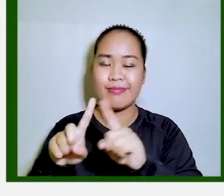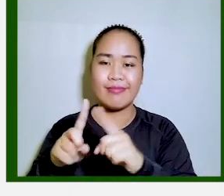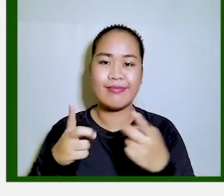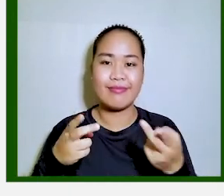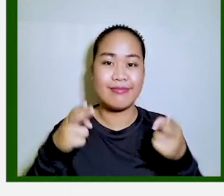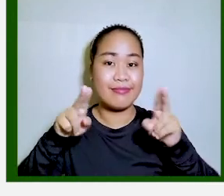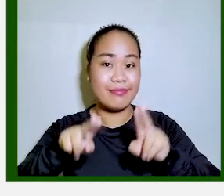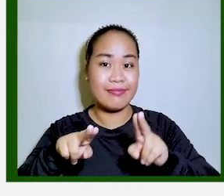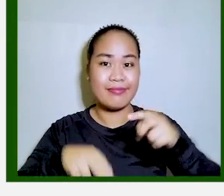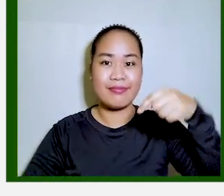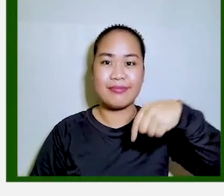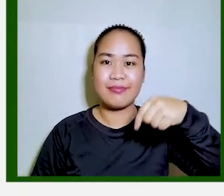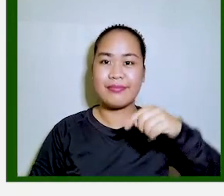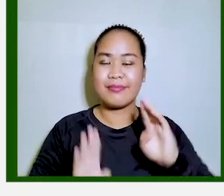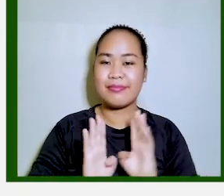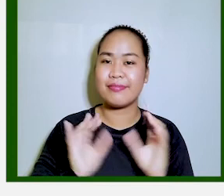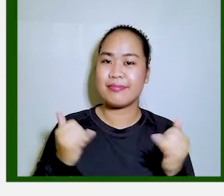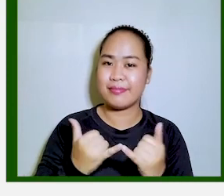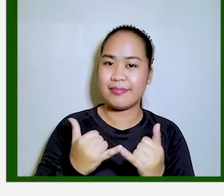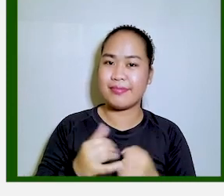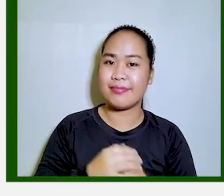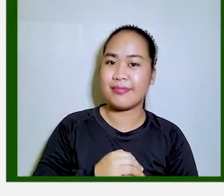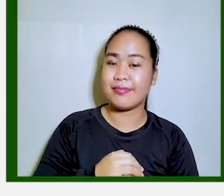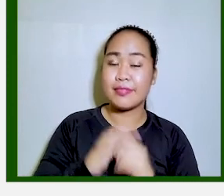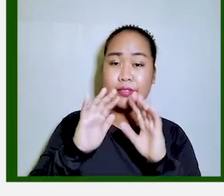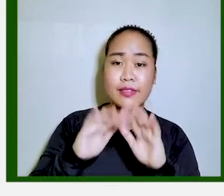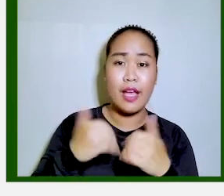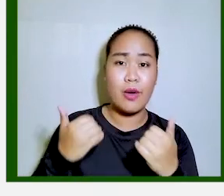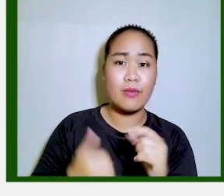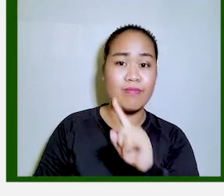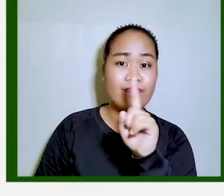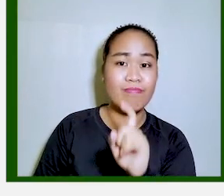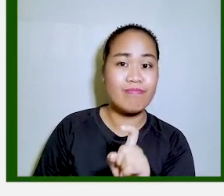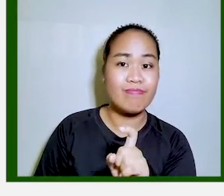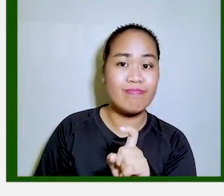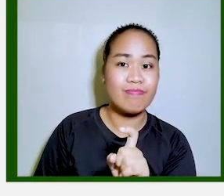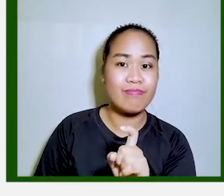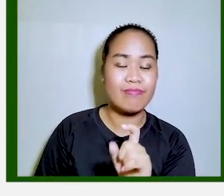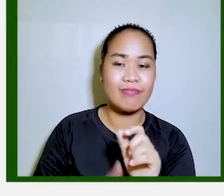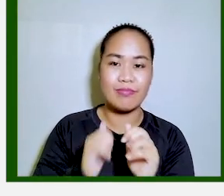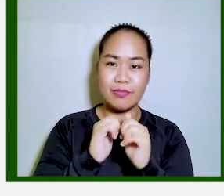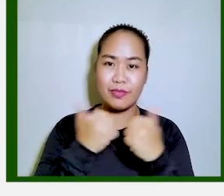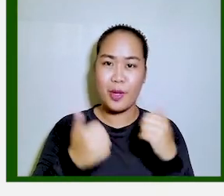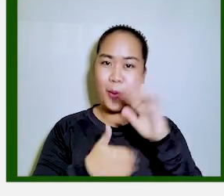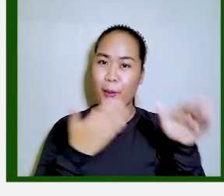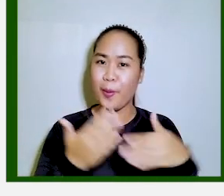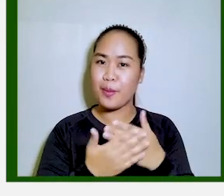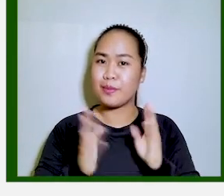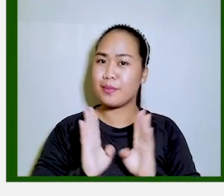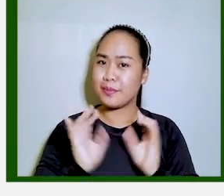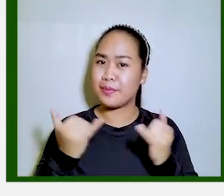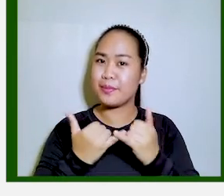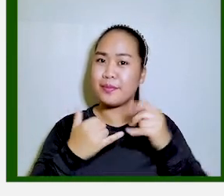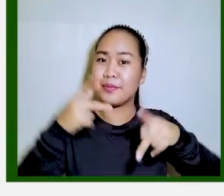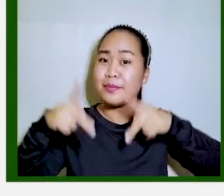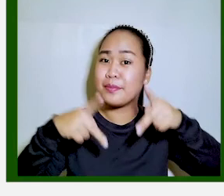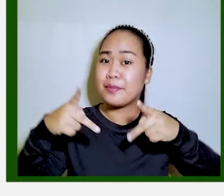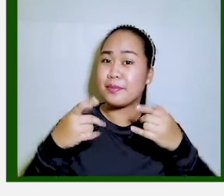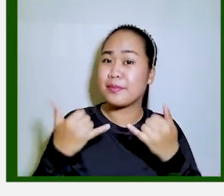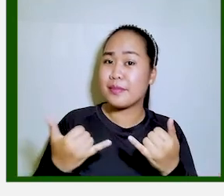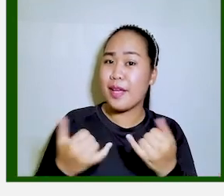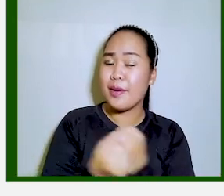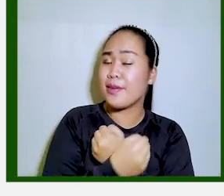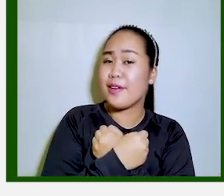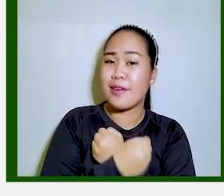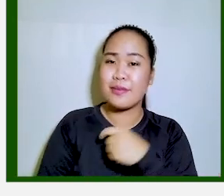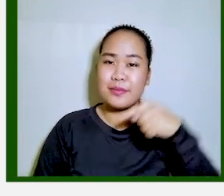kaganapan dito po sa ating barangay. So kamusta po tayo? Kamusta po ang ating mga minamahal na kabarangay dito po sa San Antonio? Sana po